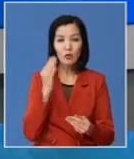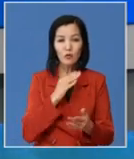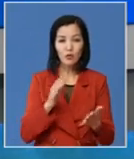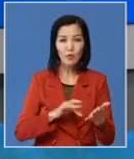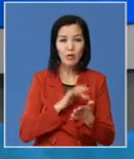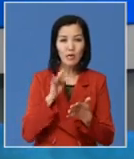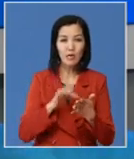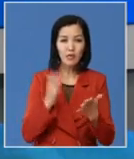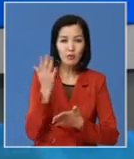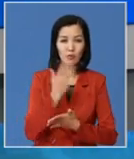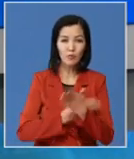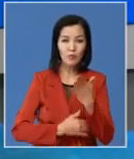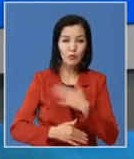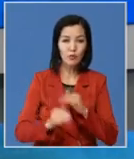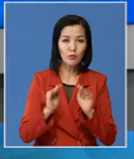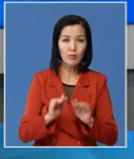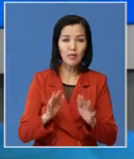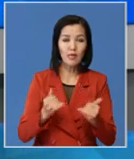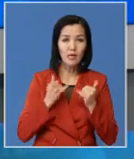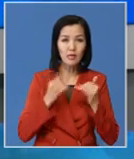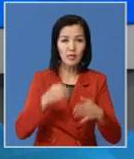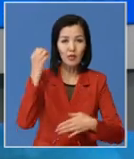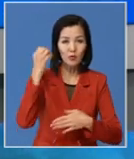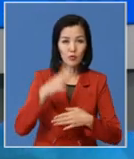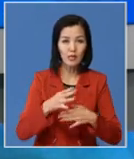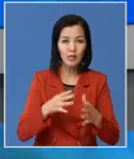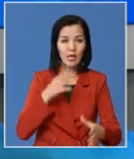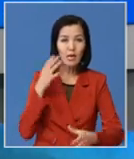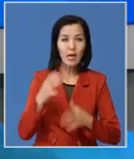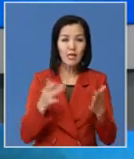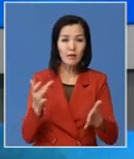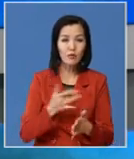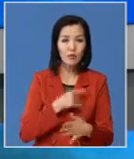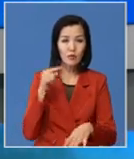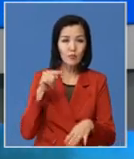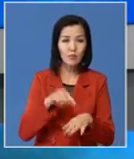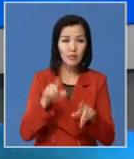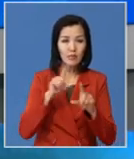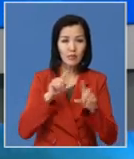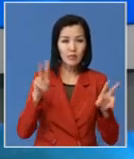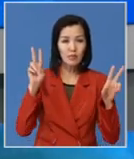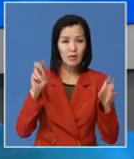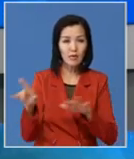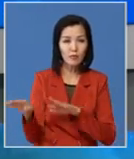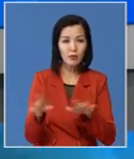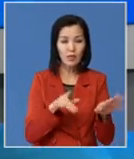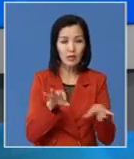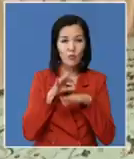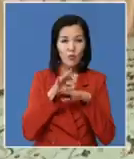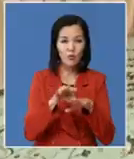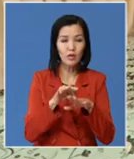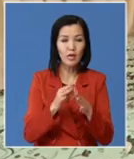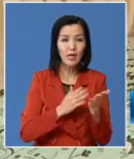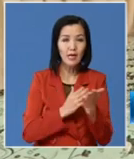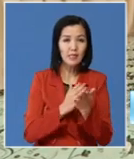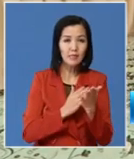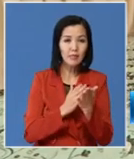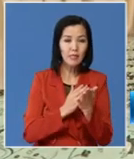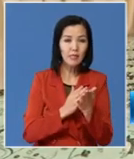барысында олардың жасаған еңбегі еленіп, түрлі марапатқа ие болды. Соның ішінде жыл серпіні аталымы Жамбыл ауданы жасағына